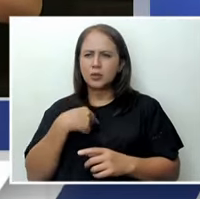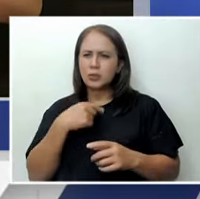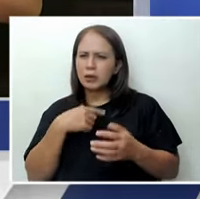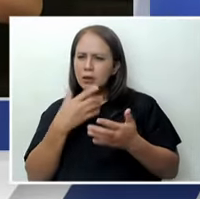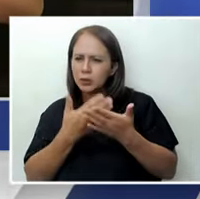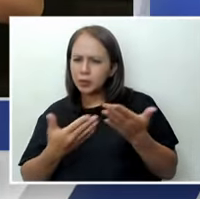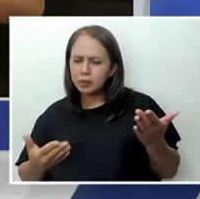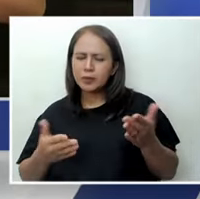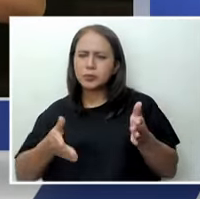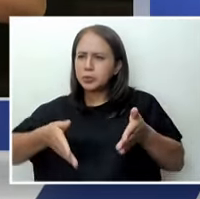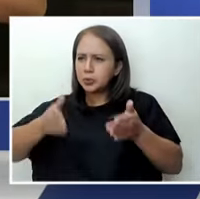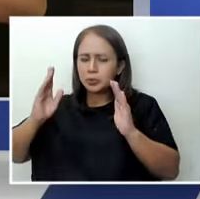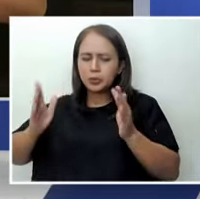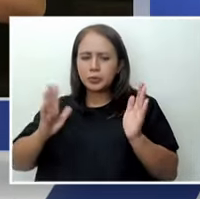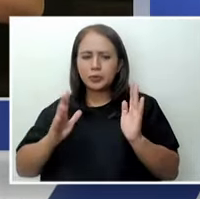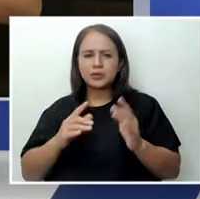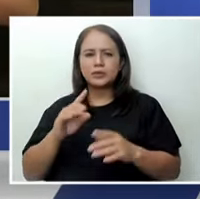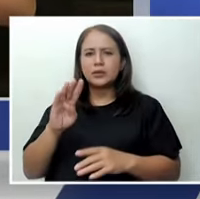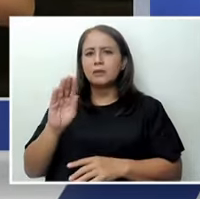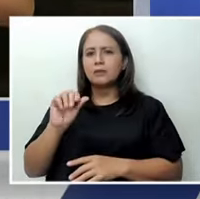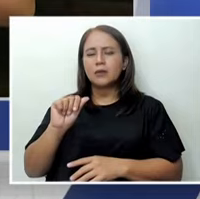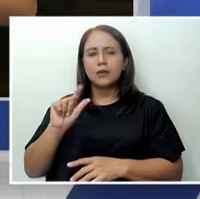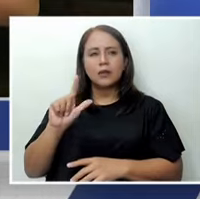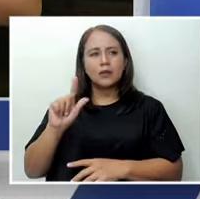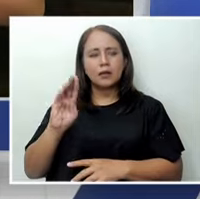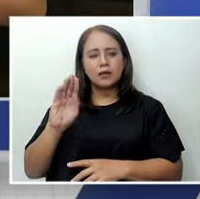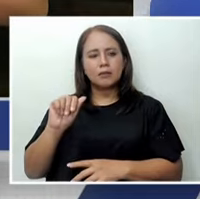Kung meron man dito sa Balaba, kailan?